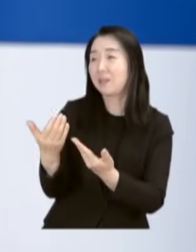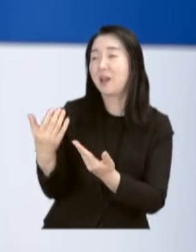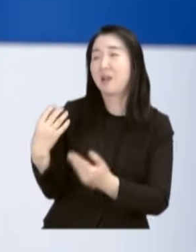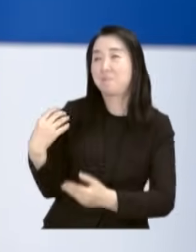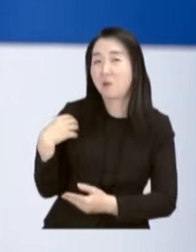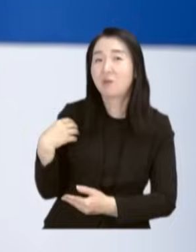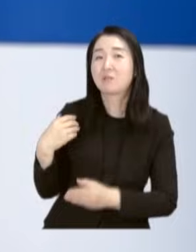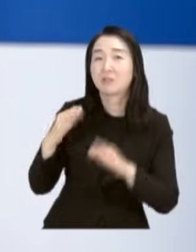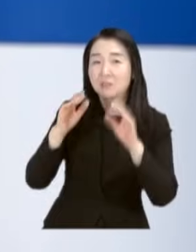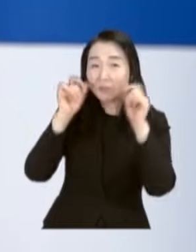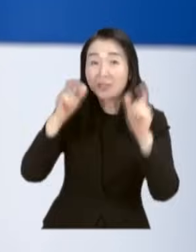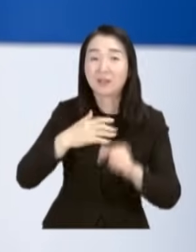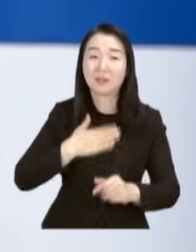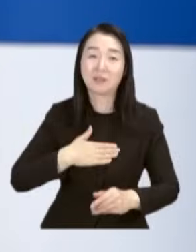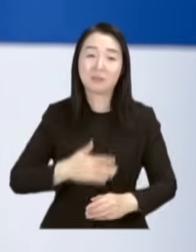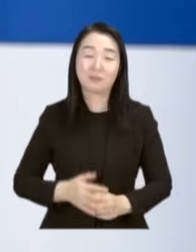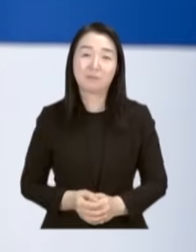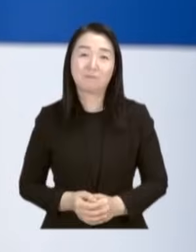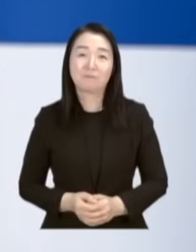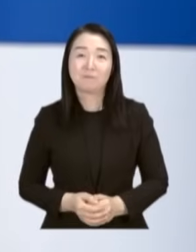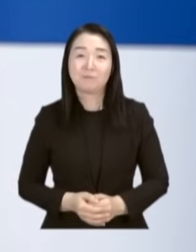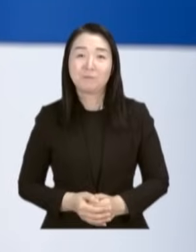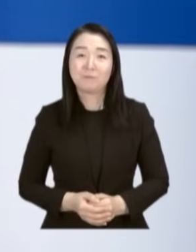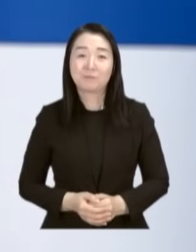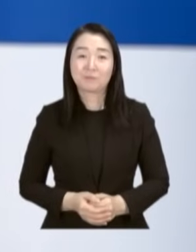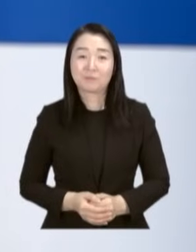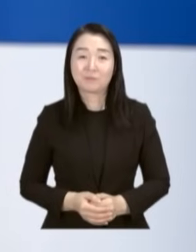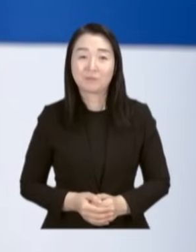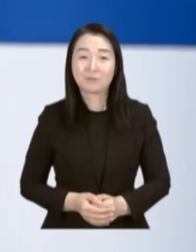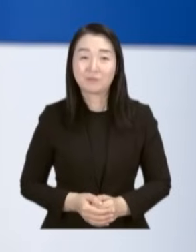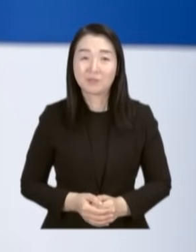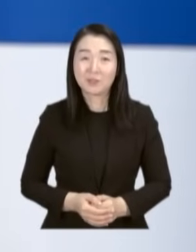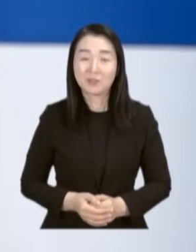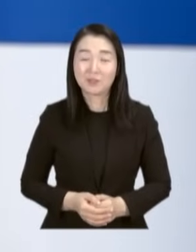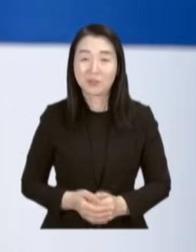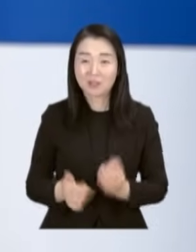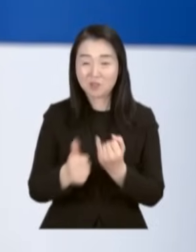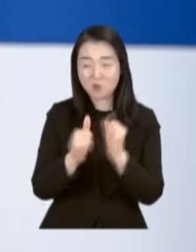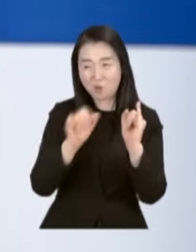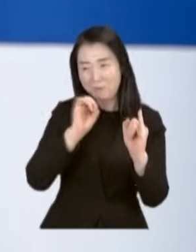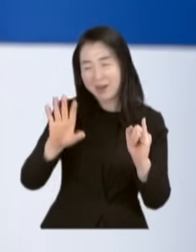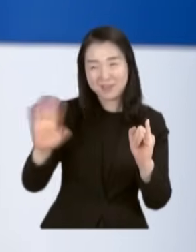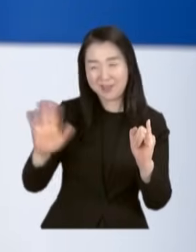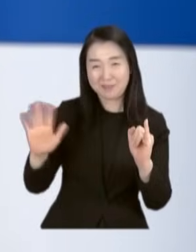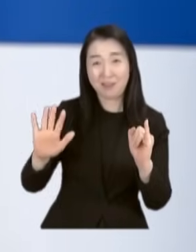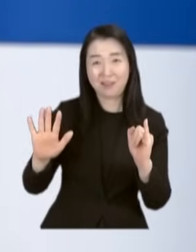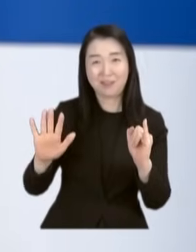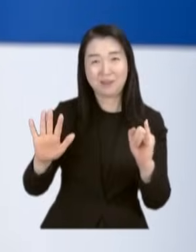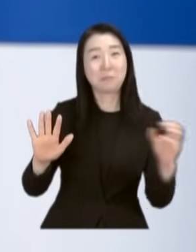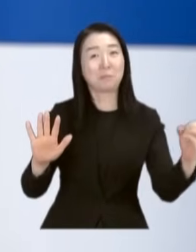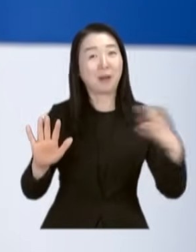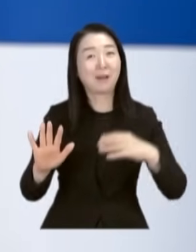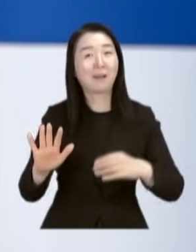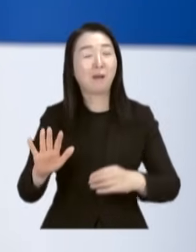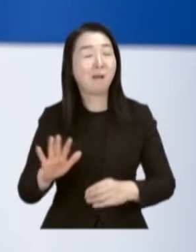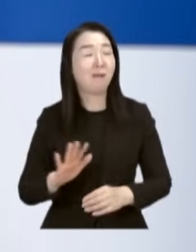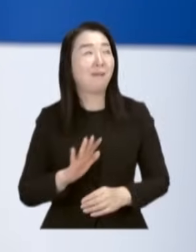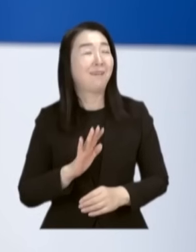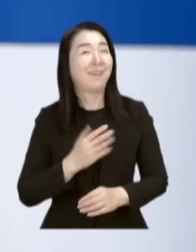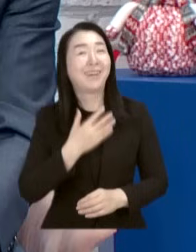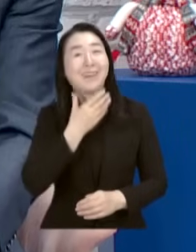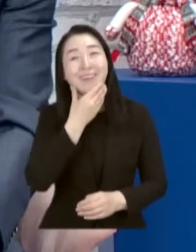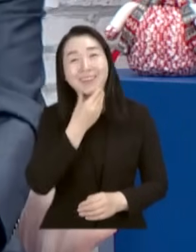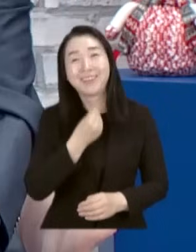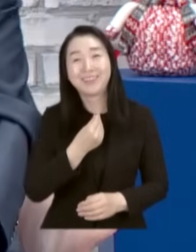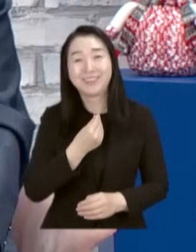나도 깨달았어요. 그리고 다시는 이혼 같은 소리 안 할 거야. 아 얼마나